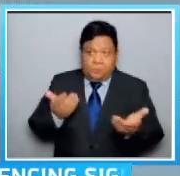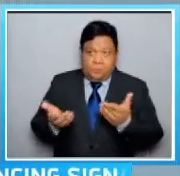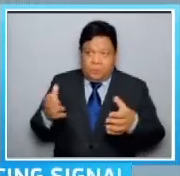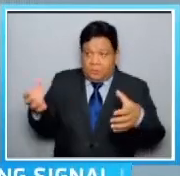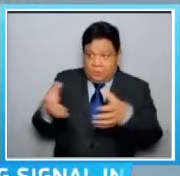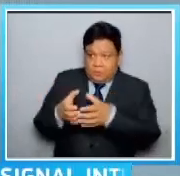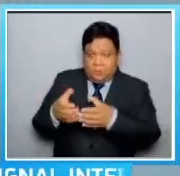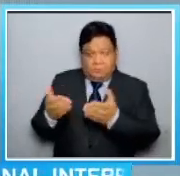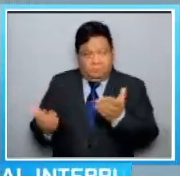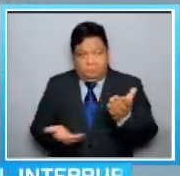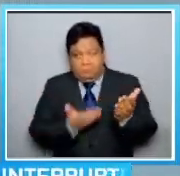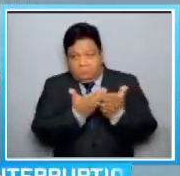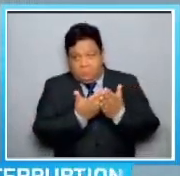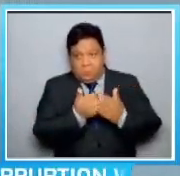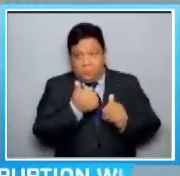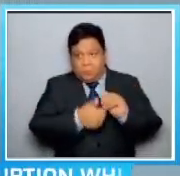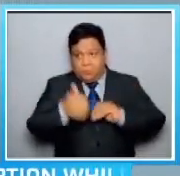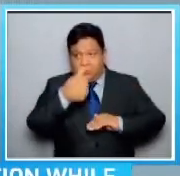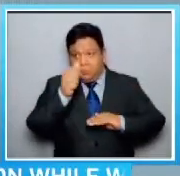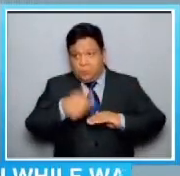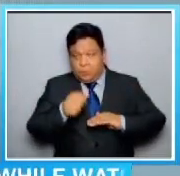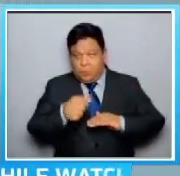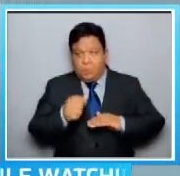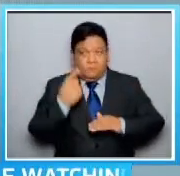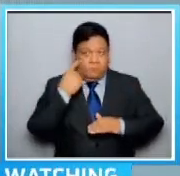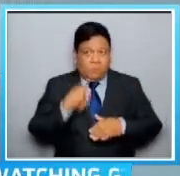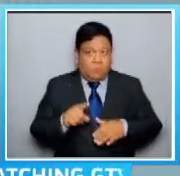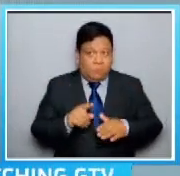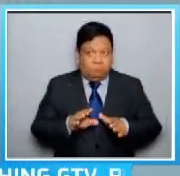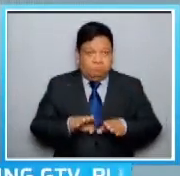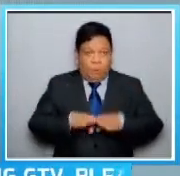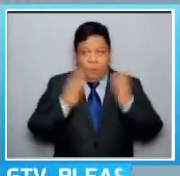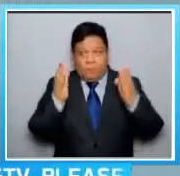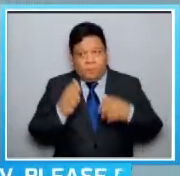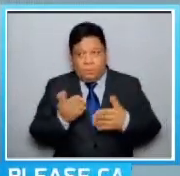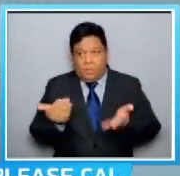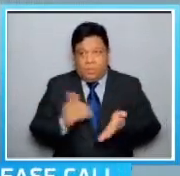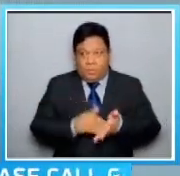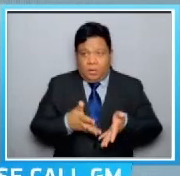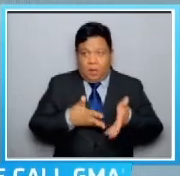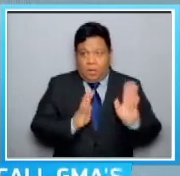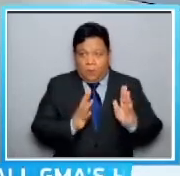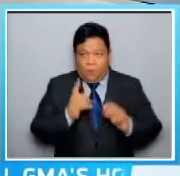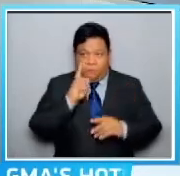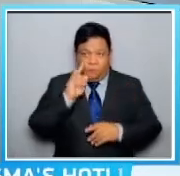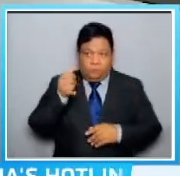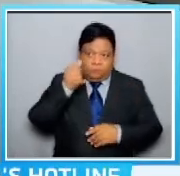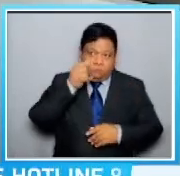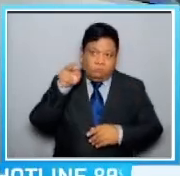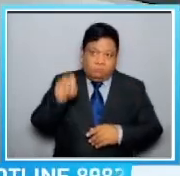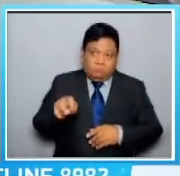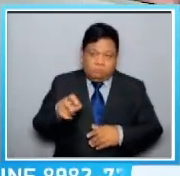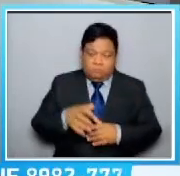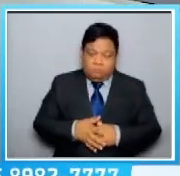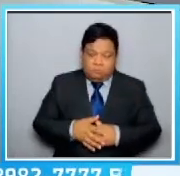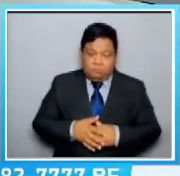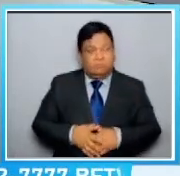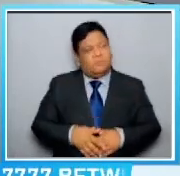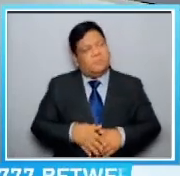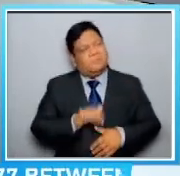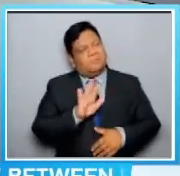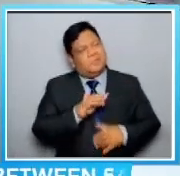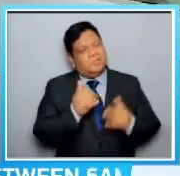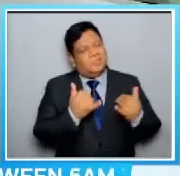para po ipalift, no, itong TRO muna? Alisa ngayon po kasi, Ma'am Connie,